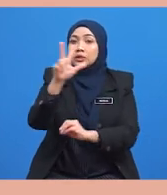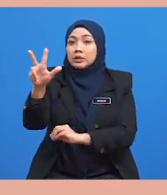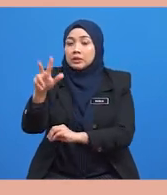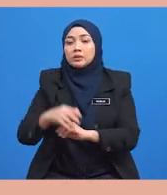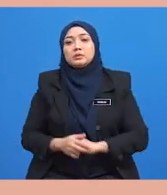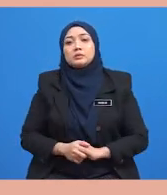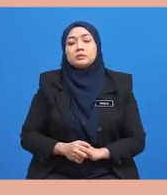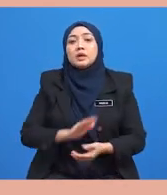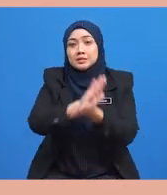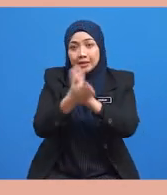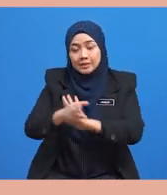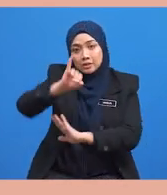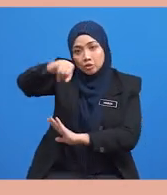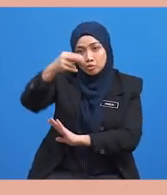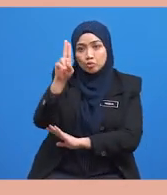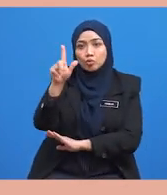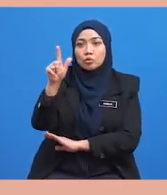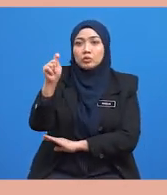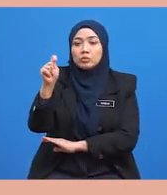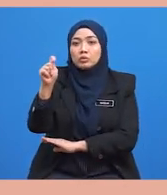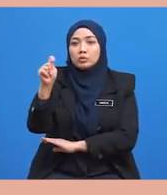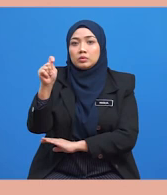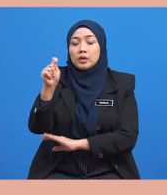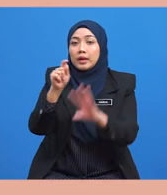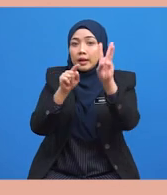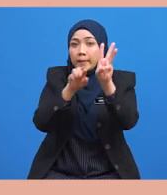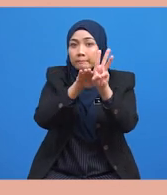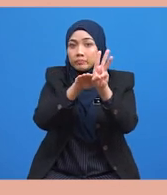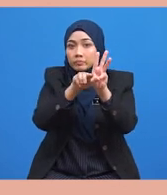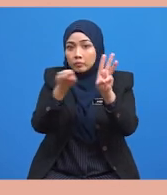Maka, julat antara kuartil ialah